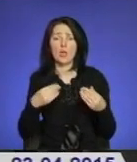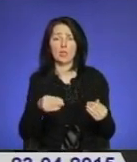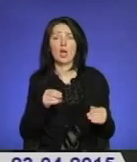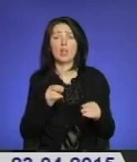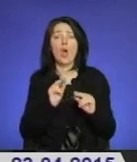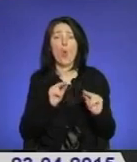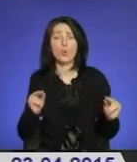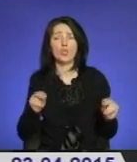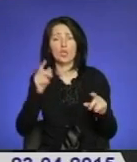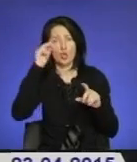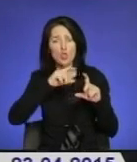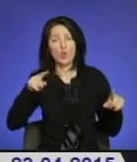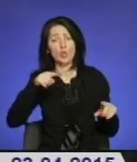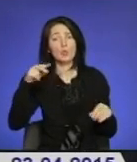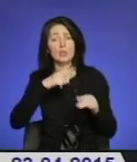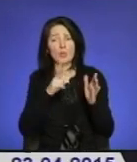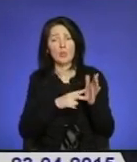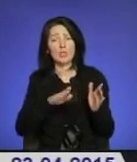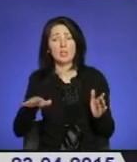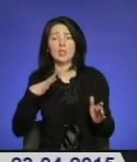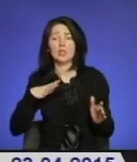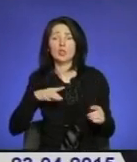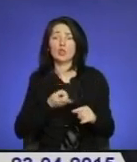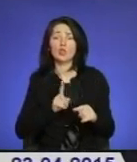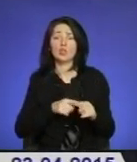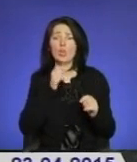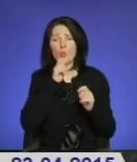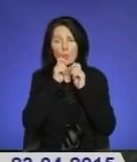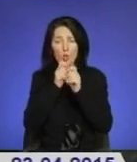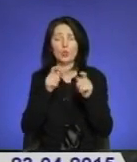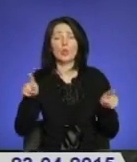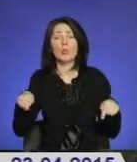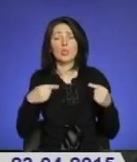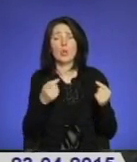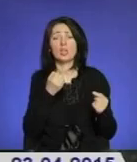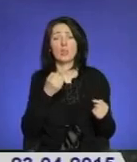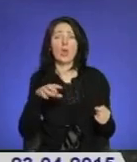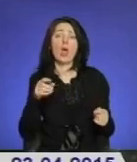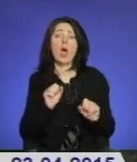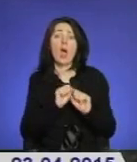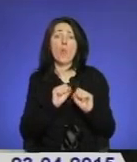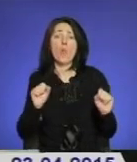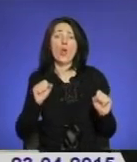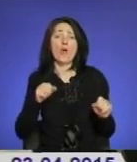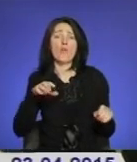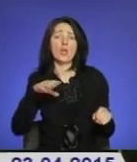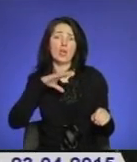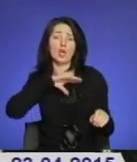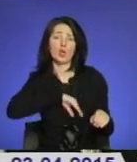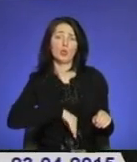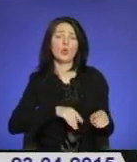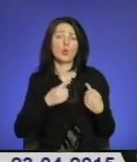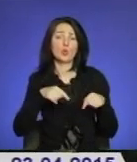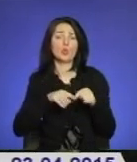17. Діти сподіваються, що цей подарунок підніматиме бойовий дух міліціонерам у зоні АТО. Проводжали бійців колеги, друзі